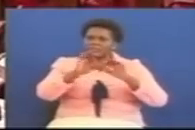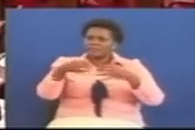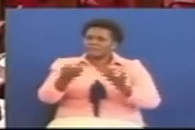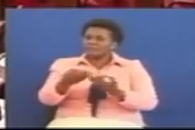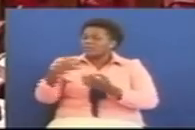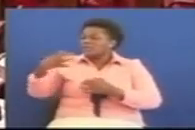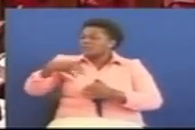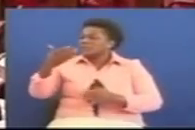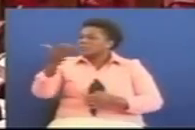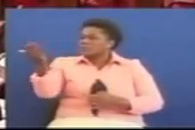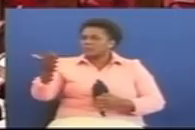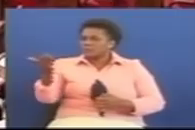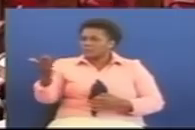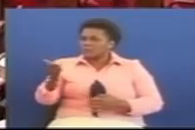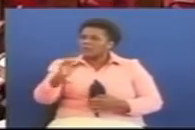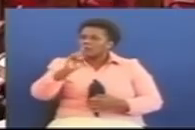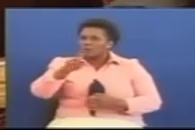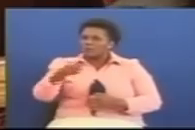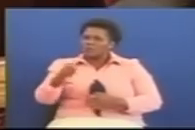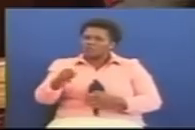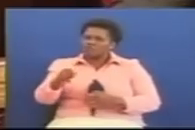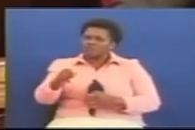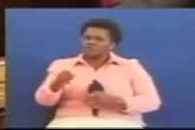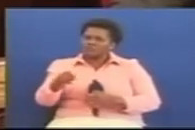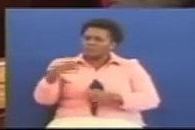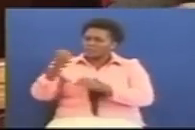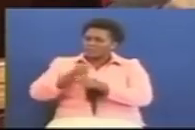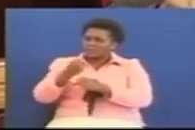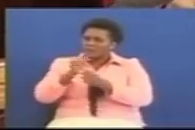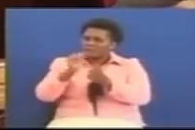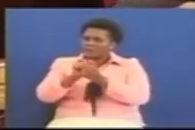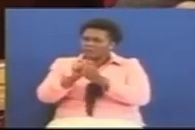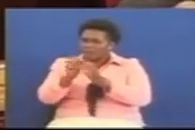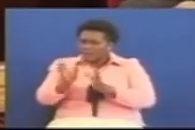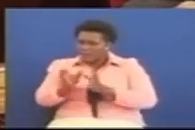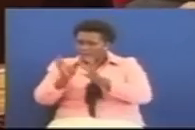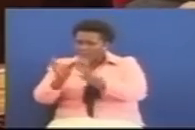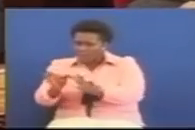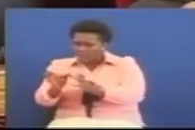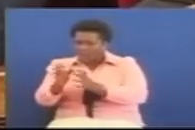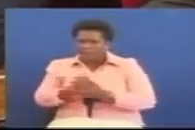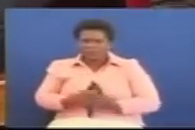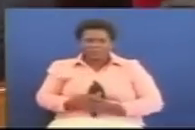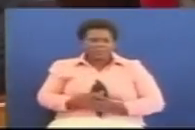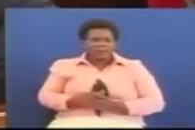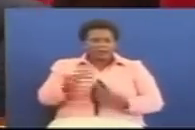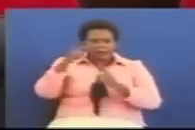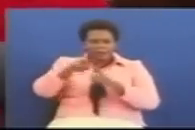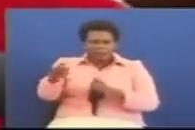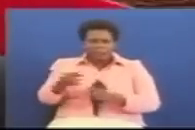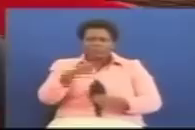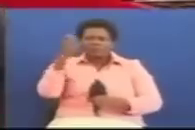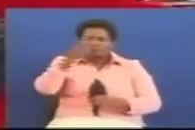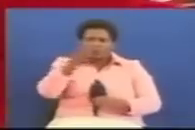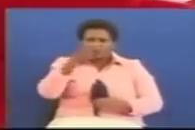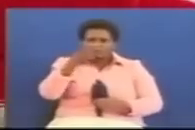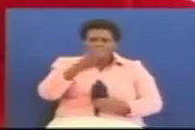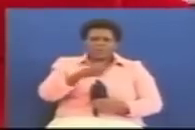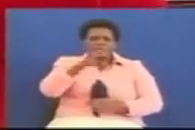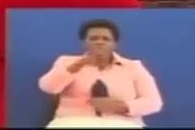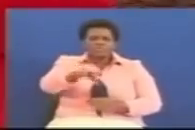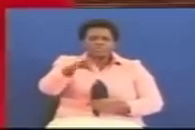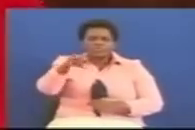nyingine zinazohusika na uwekezaji wa mambo ya nje kutafuta soko la tumbaku nchini Misri badala